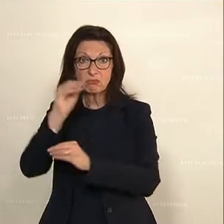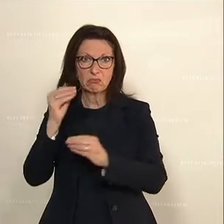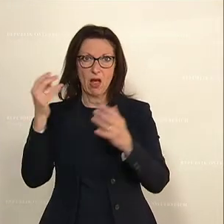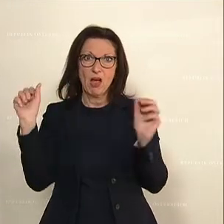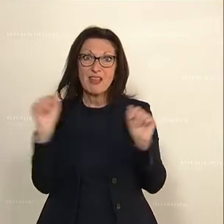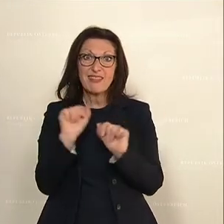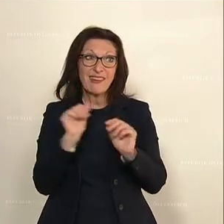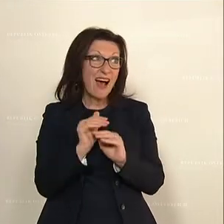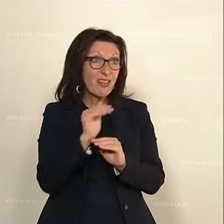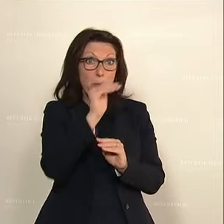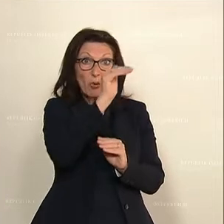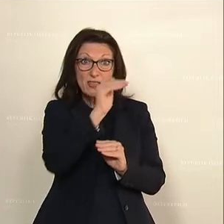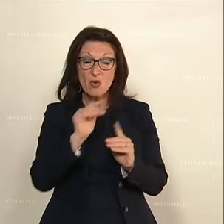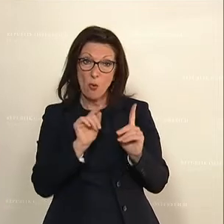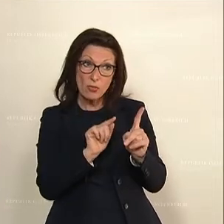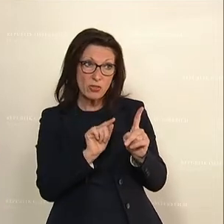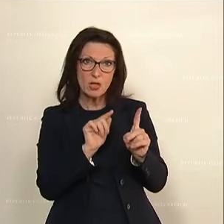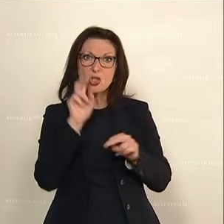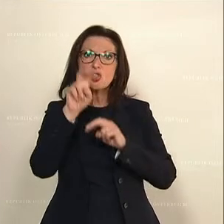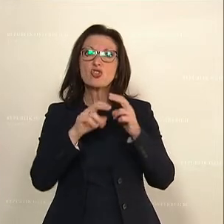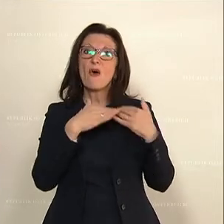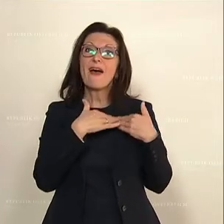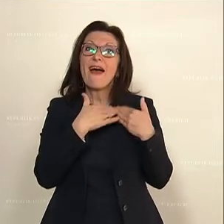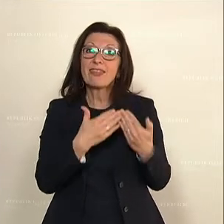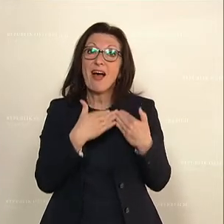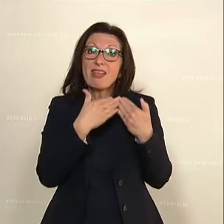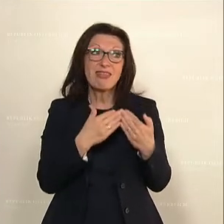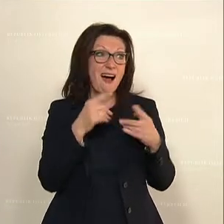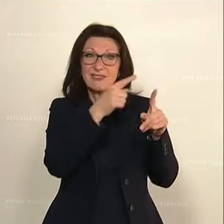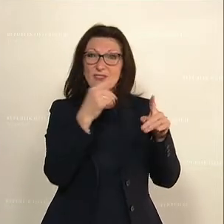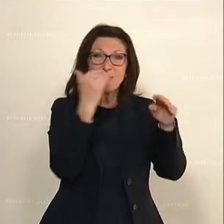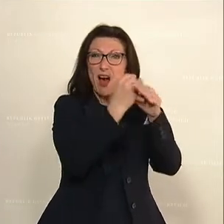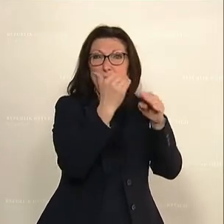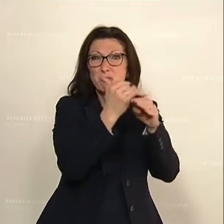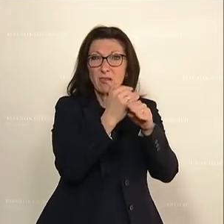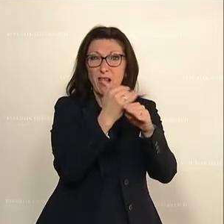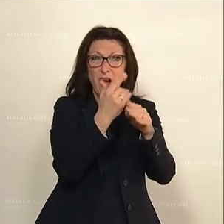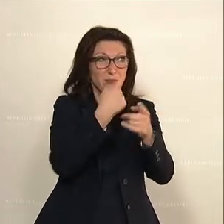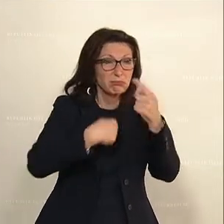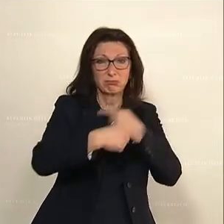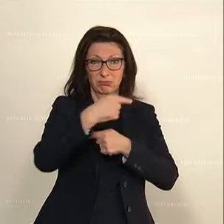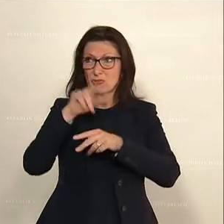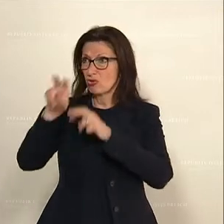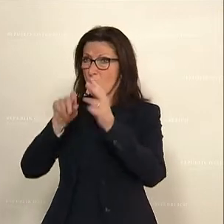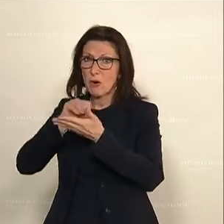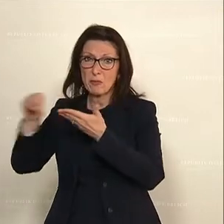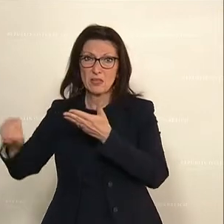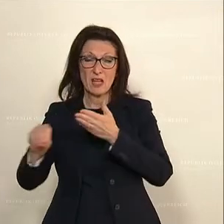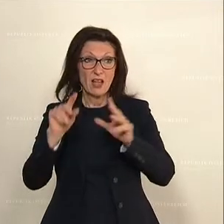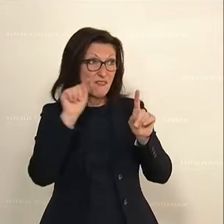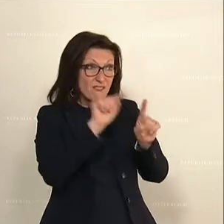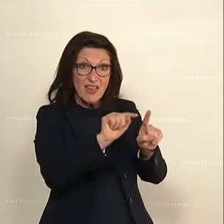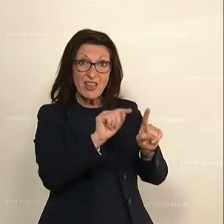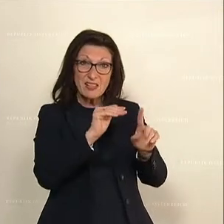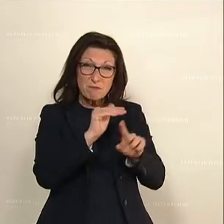Progression die Masse der Steuerentlastungen sofort wieder weg. Und die sofortige Abschaffung der kalten